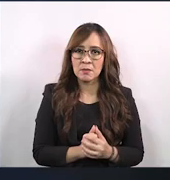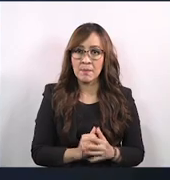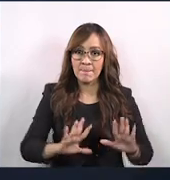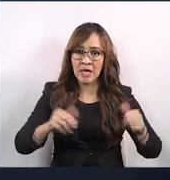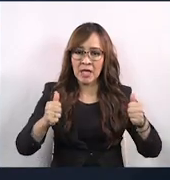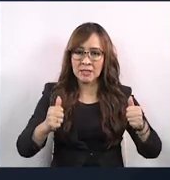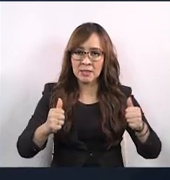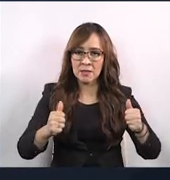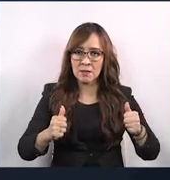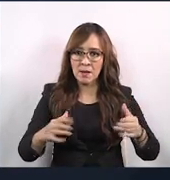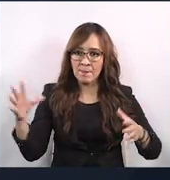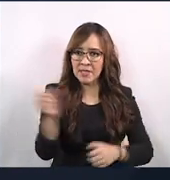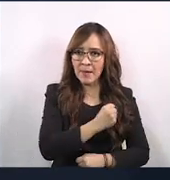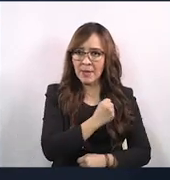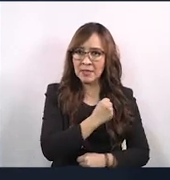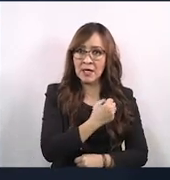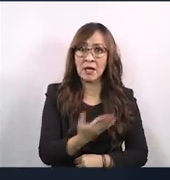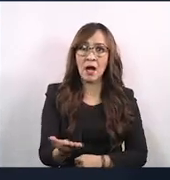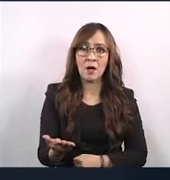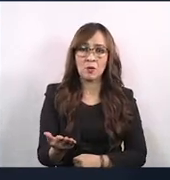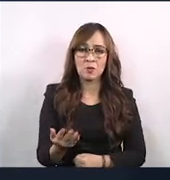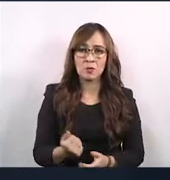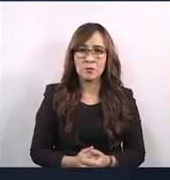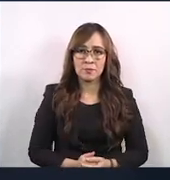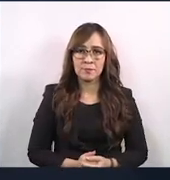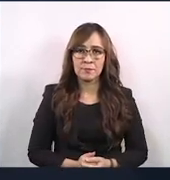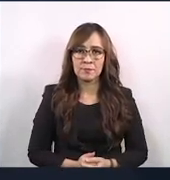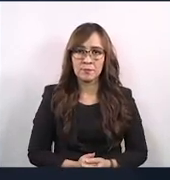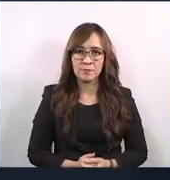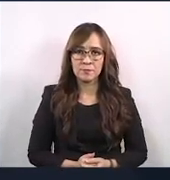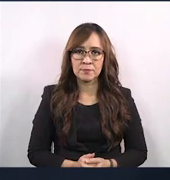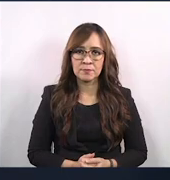sing akhirnya yang ada dalam pikiranmu anda kenikmatan-kenikmatan